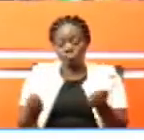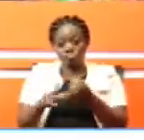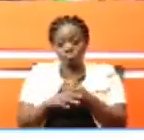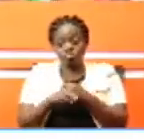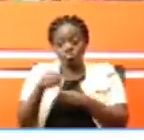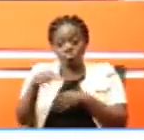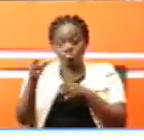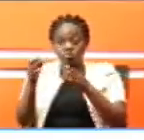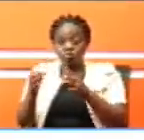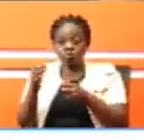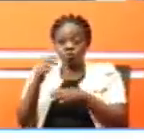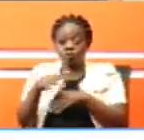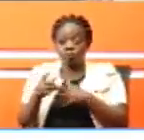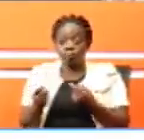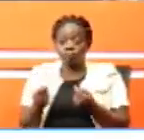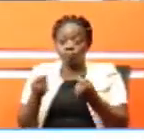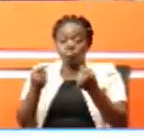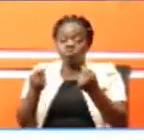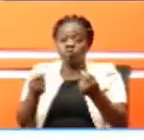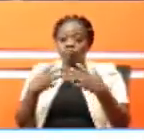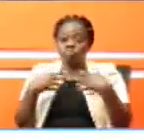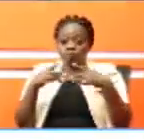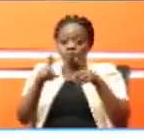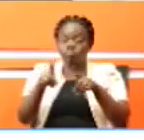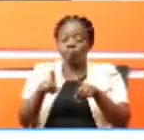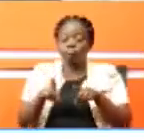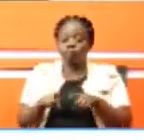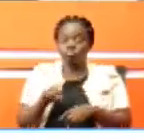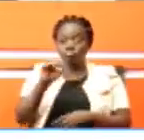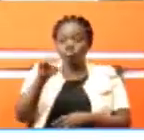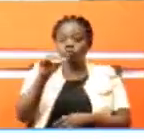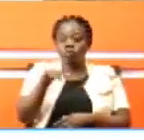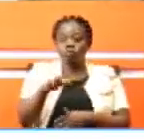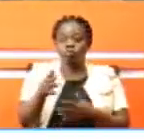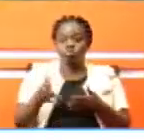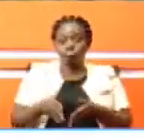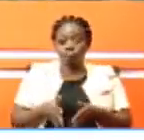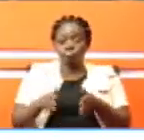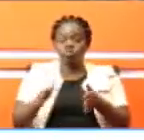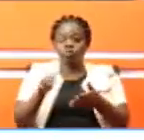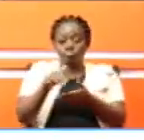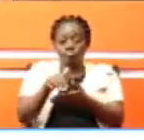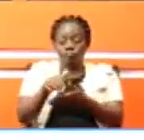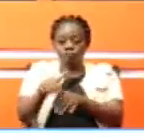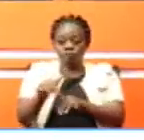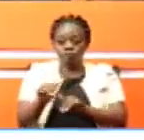byabwe. Bano oluvannyuma basimbudde okutwala omulambo gwa munnaabwe Jinja gy'azaalibwa okuziikibwa.